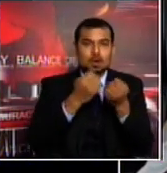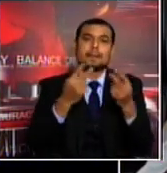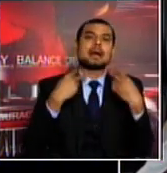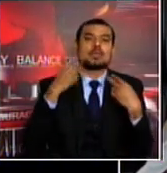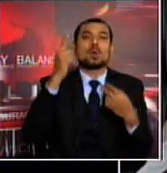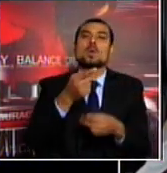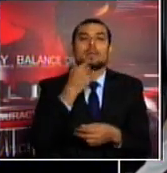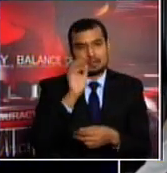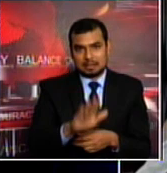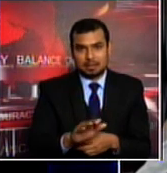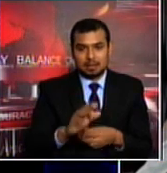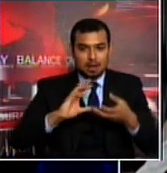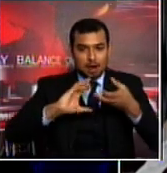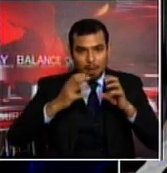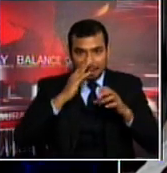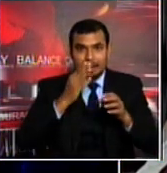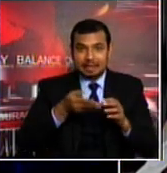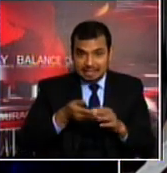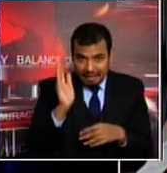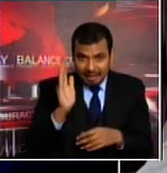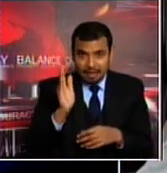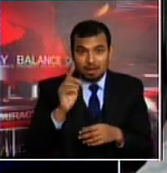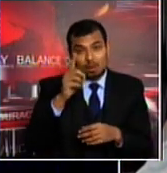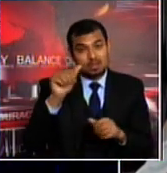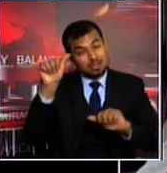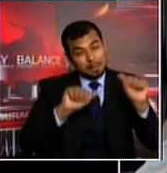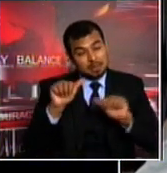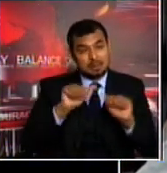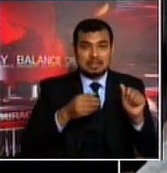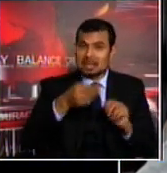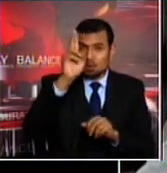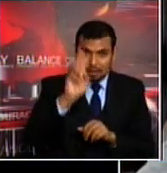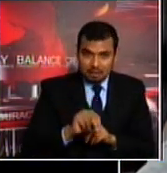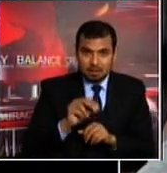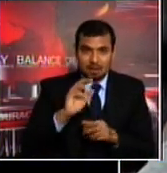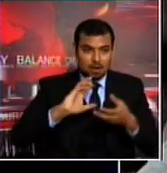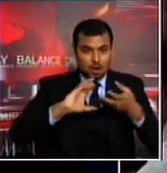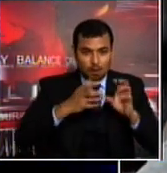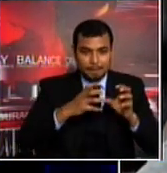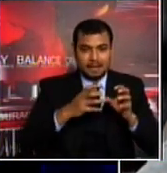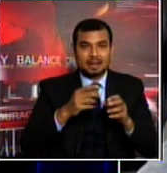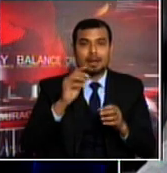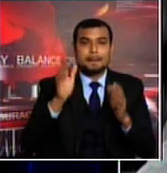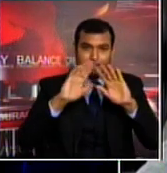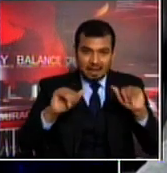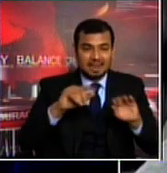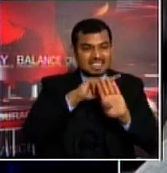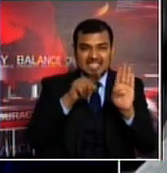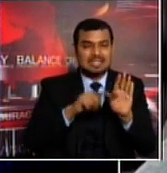बताउँछन्। कम्पनीमा जाने एउटा जबरजस्त जानुपर्छ भनेर पहिला कम्पनीमा ल्याइदिएछ, छुट्टै एउटा नीति नियमहरू